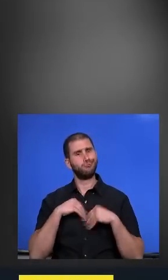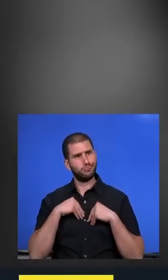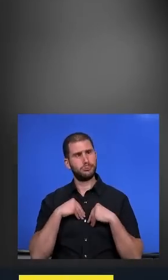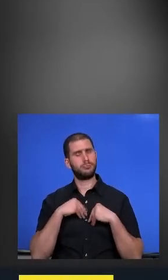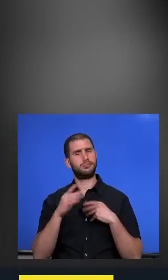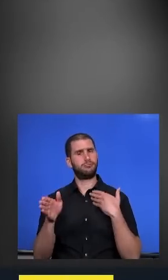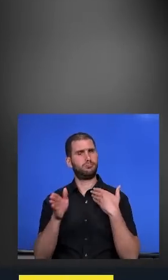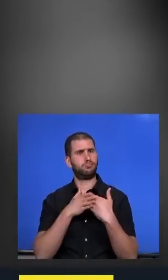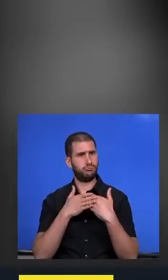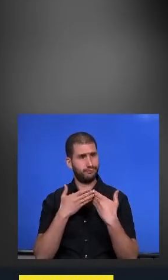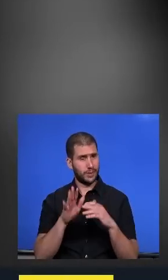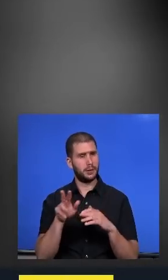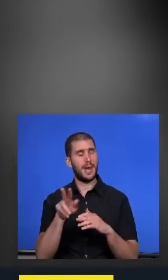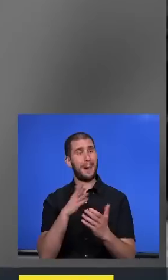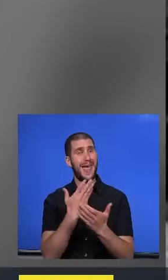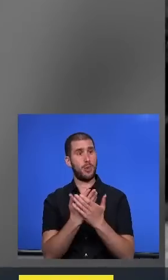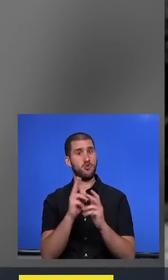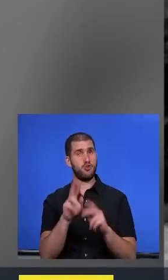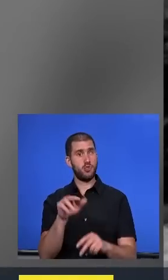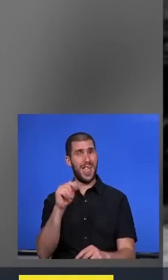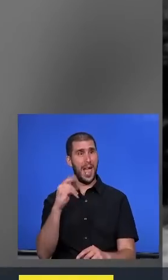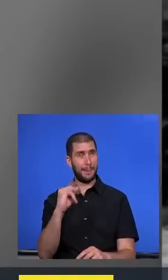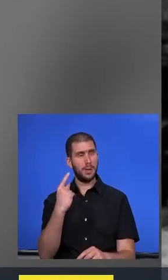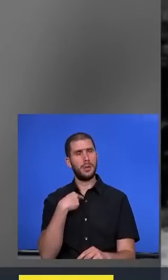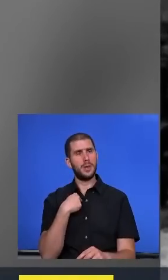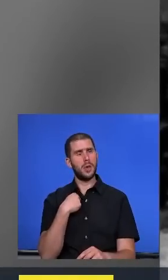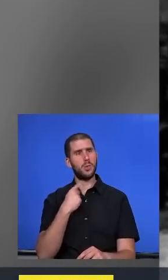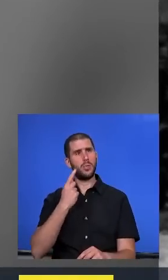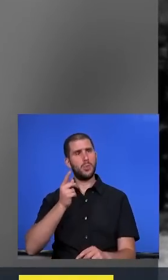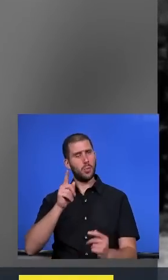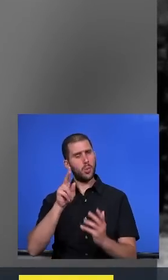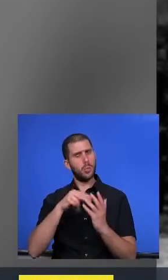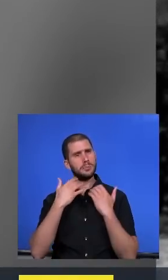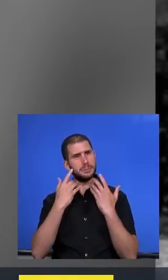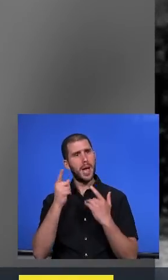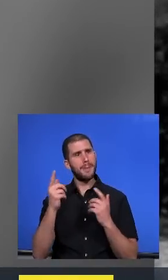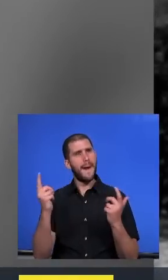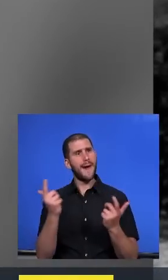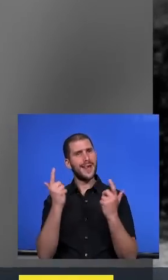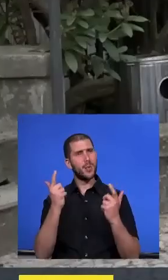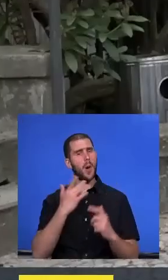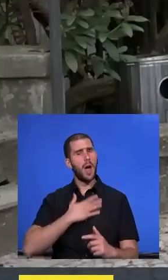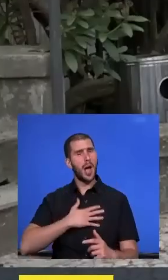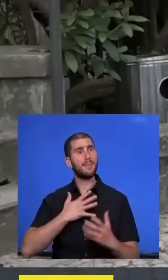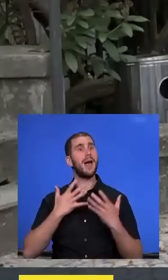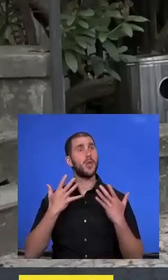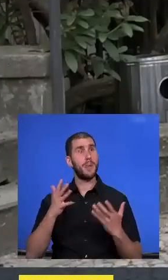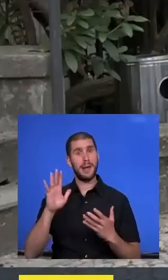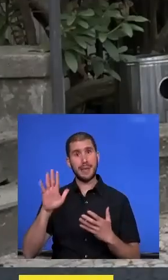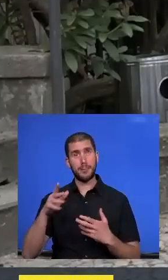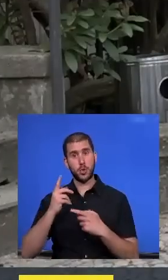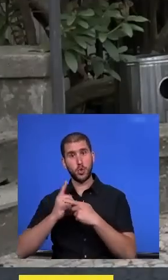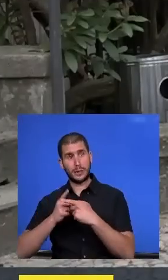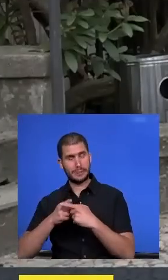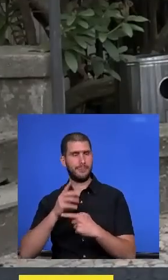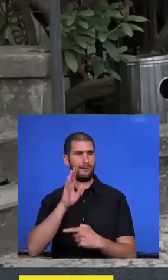התחתנו. בעדות שיש לנו מאפי, אנחנו קוראים שהוא מתאר שהם חגגו בעצם את החגים הגדולים גם של הנוצרים